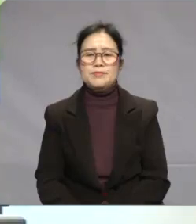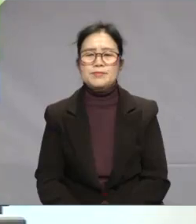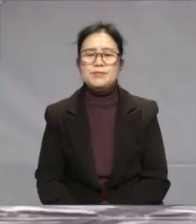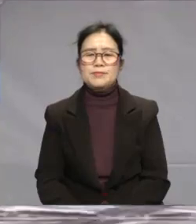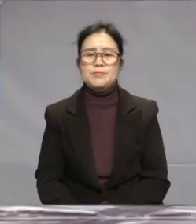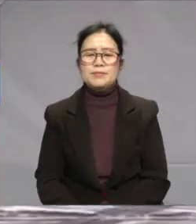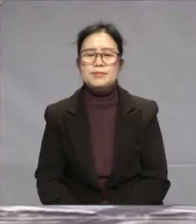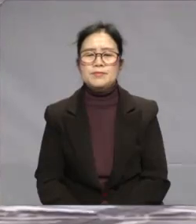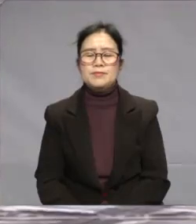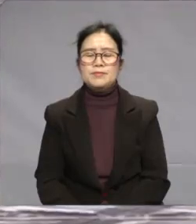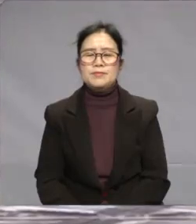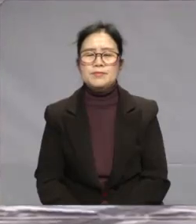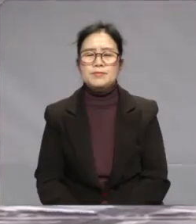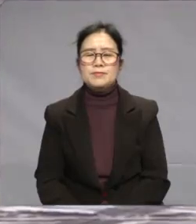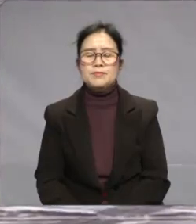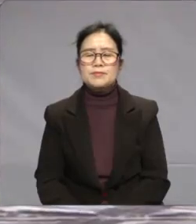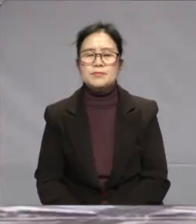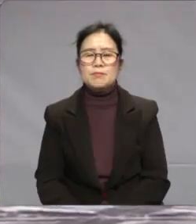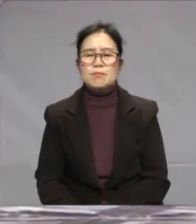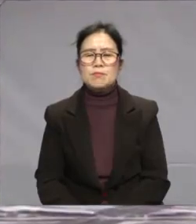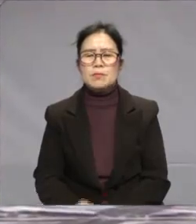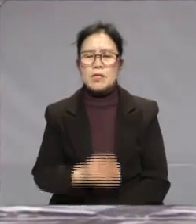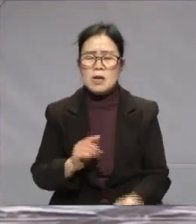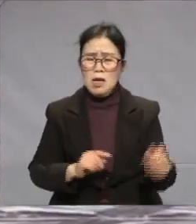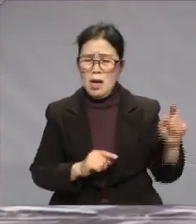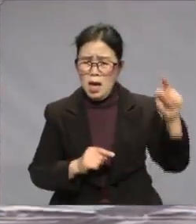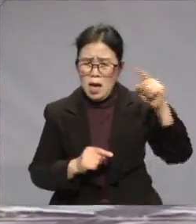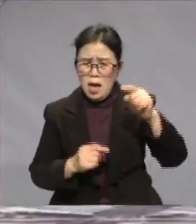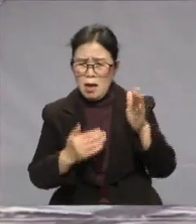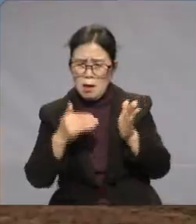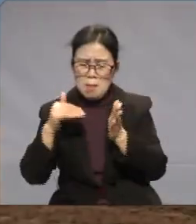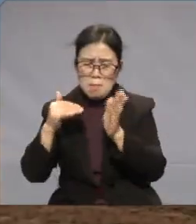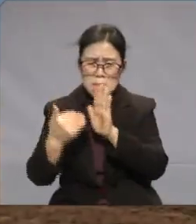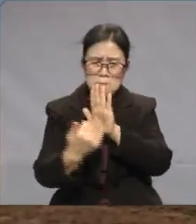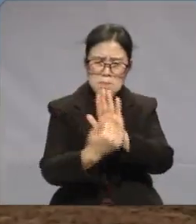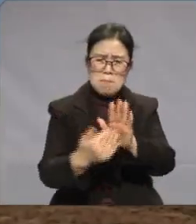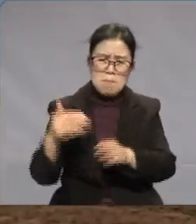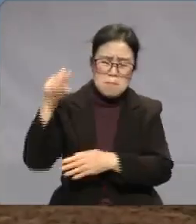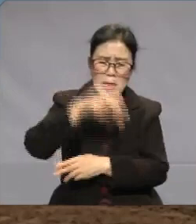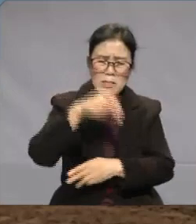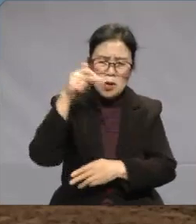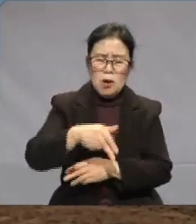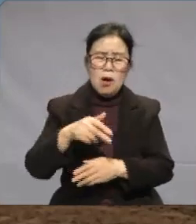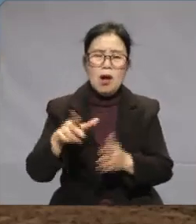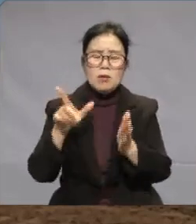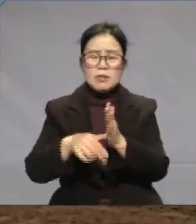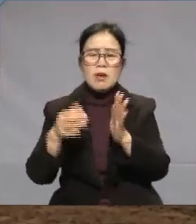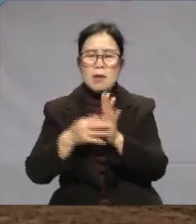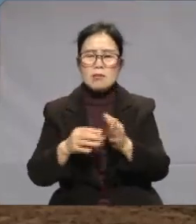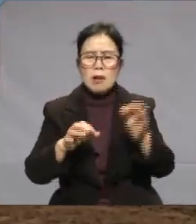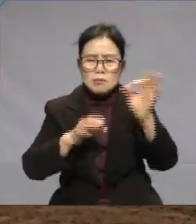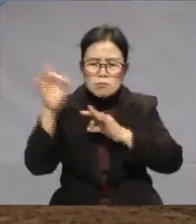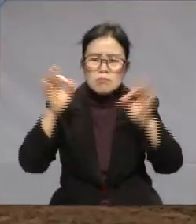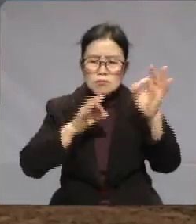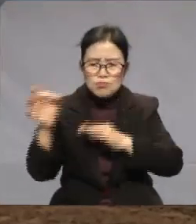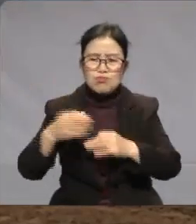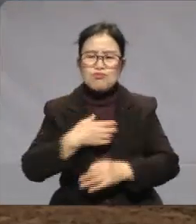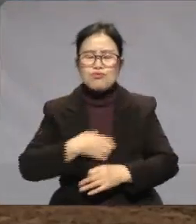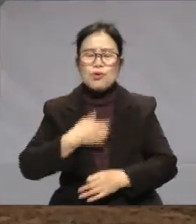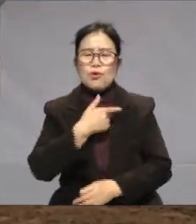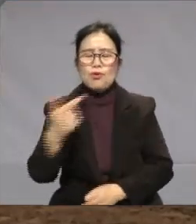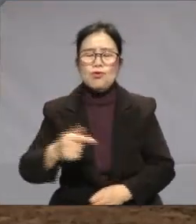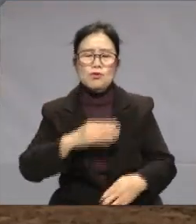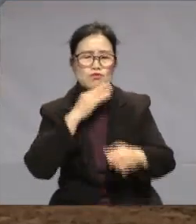考えているところです. 당연히 반격 능력을 시도할 때마다 오폭 우려가 불거질 수밖에 없습니다.